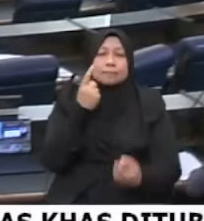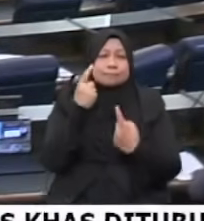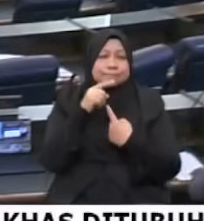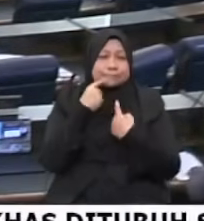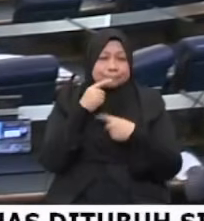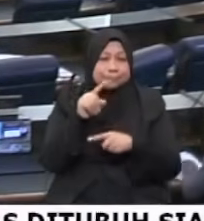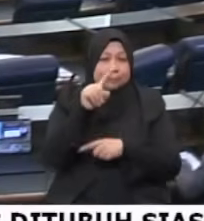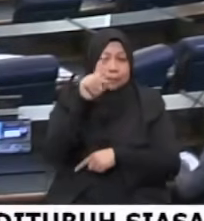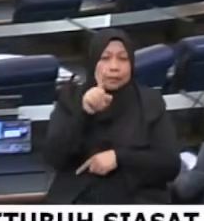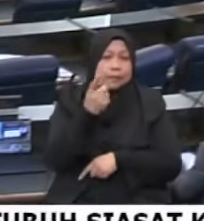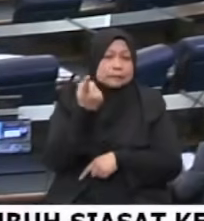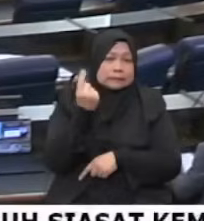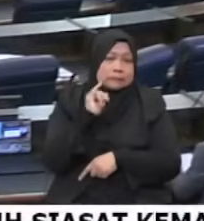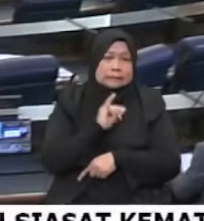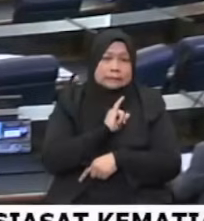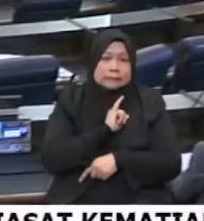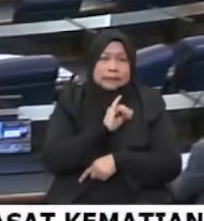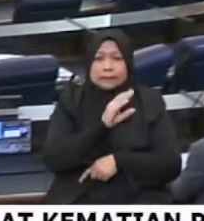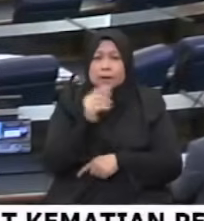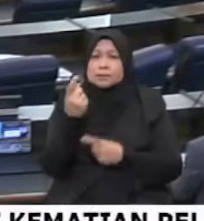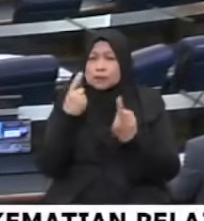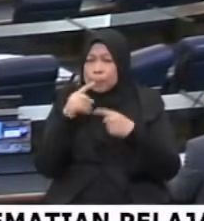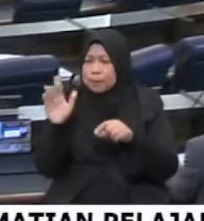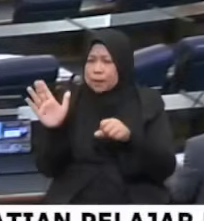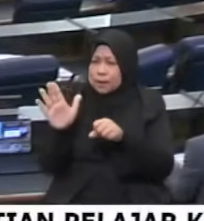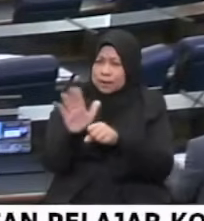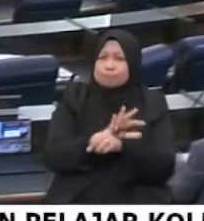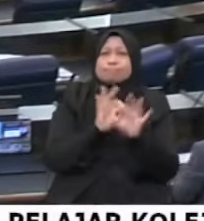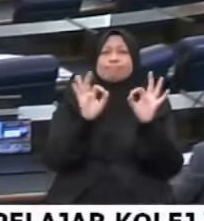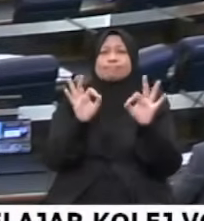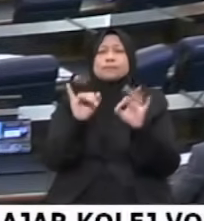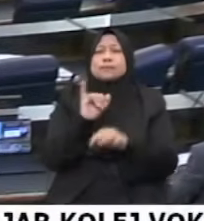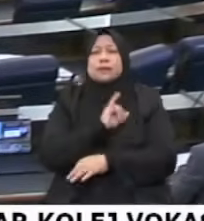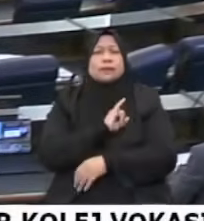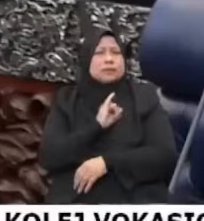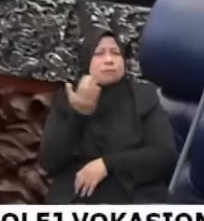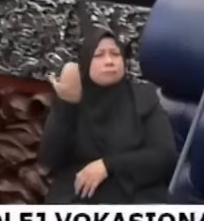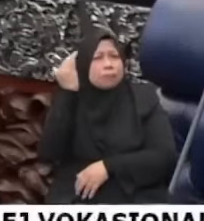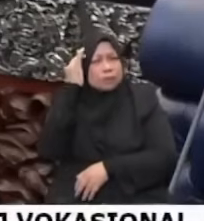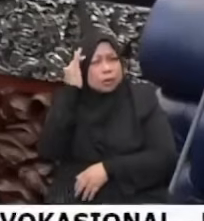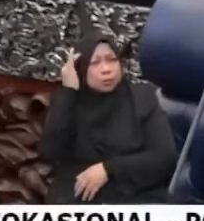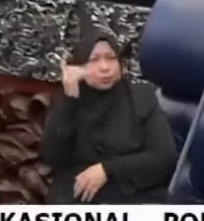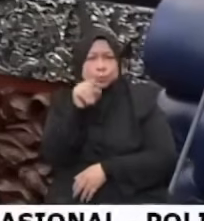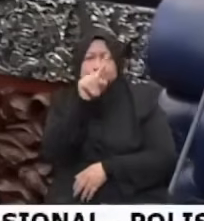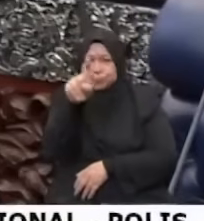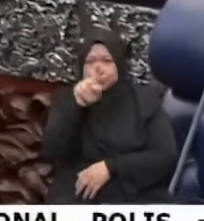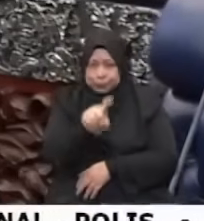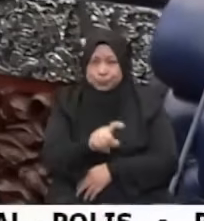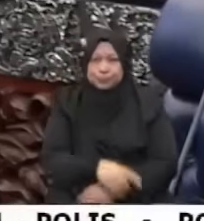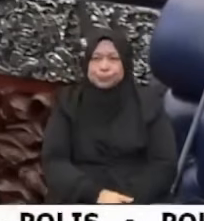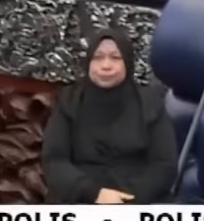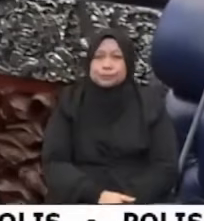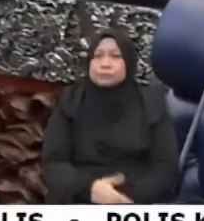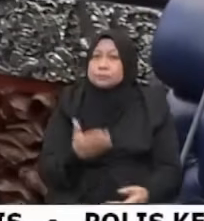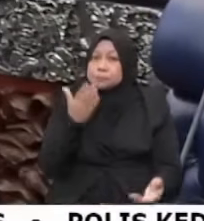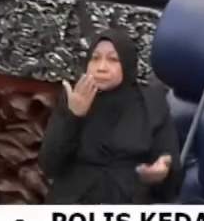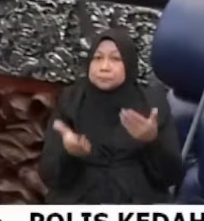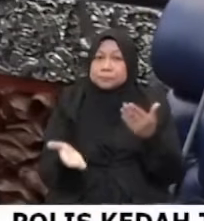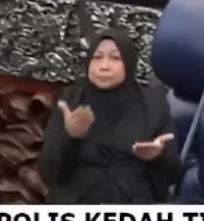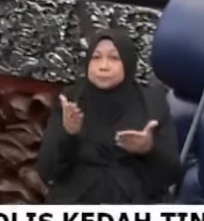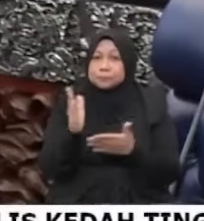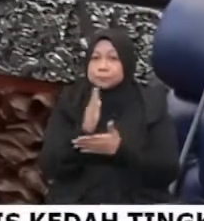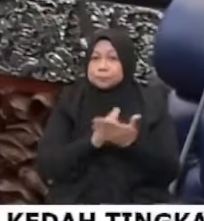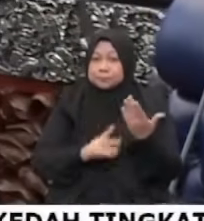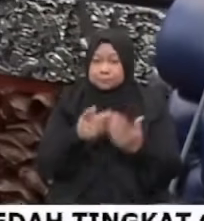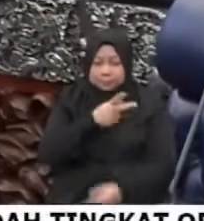soalan saya dan jawan lengkap yang diberikan Saya ingin bertanyakan yang berhormat menteri sama ada